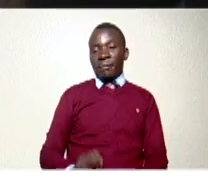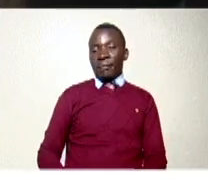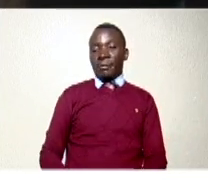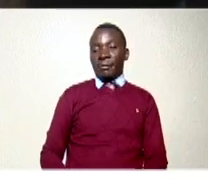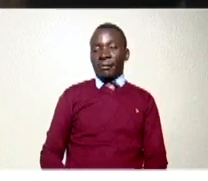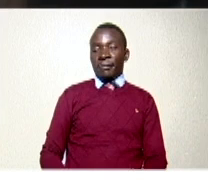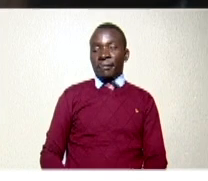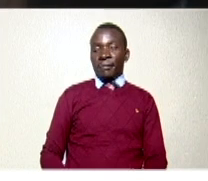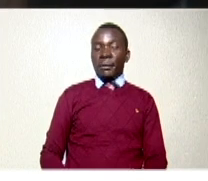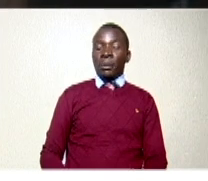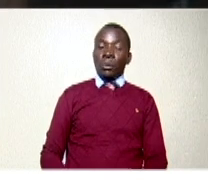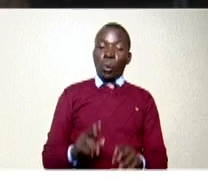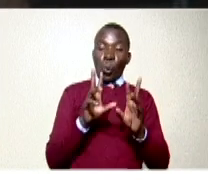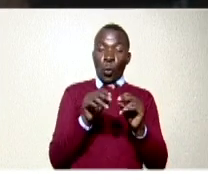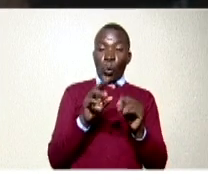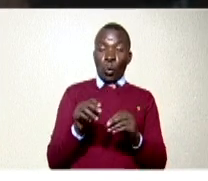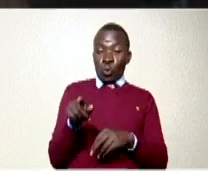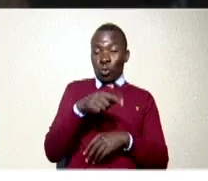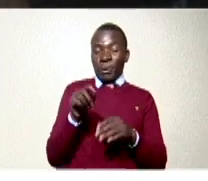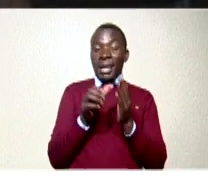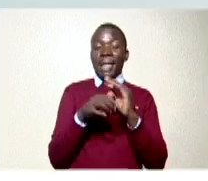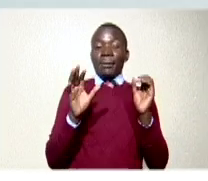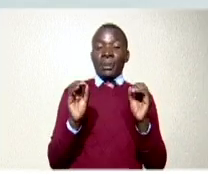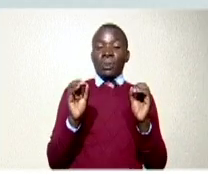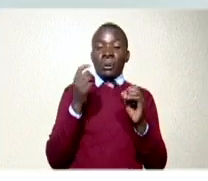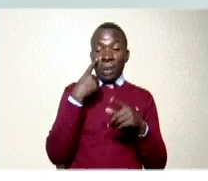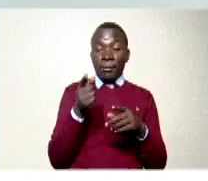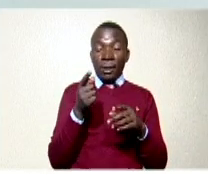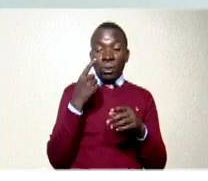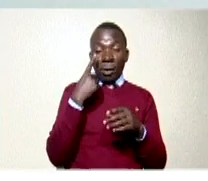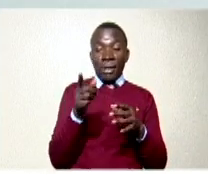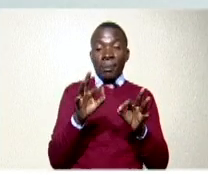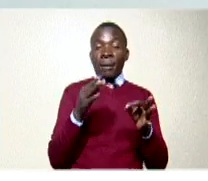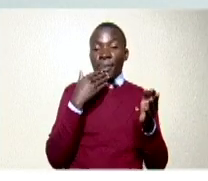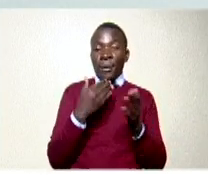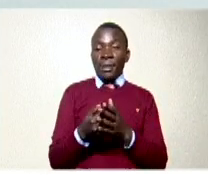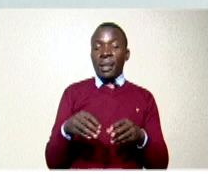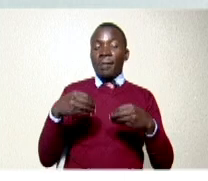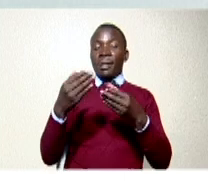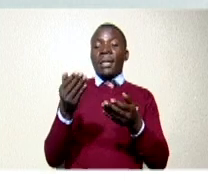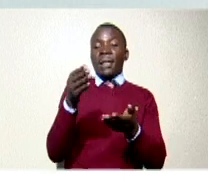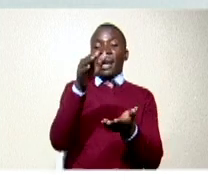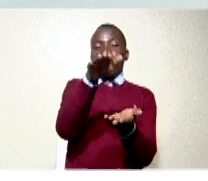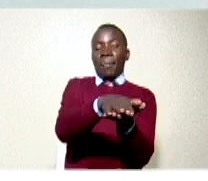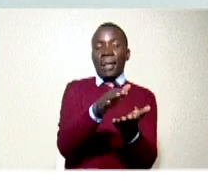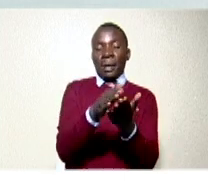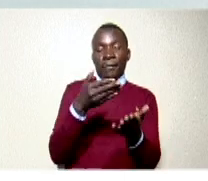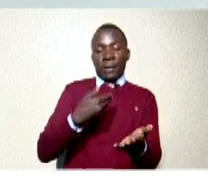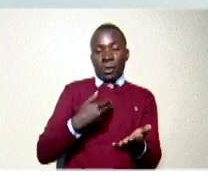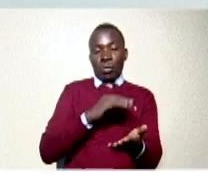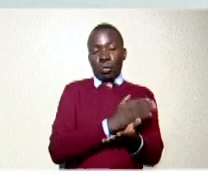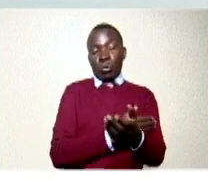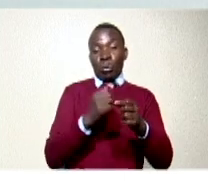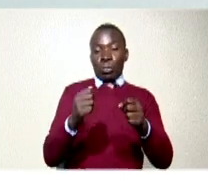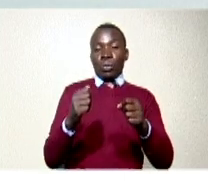dufite ahubwo iyo urebye twebwe biriya turabona ko ari byiza kuko biratanga ibigo by'imari bifite ubushobozi